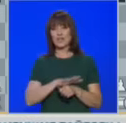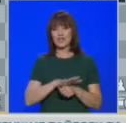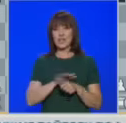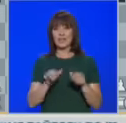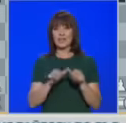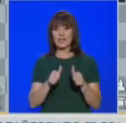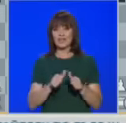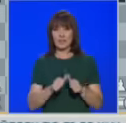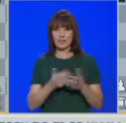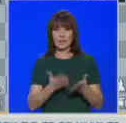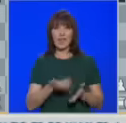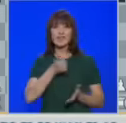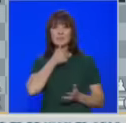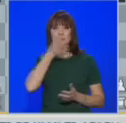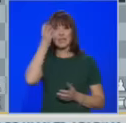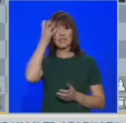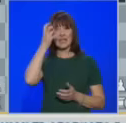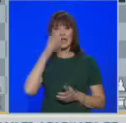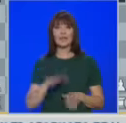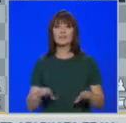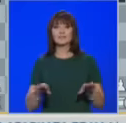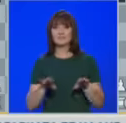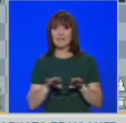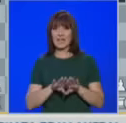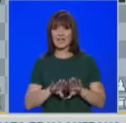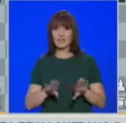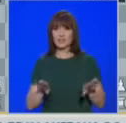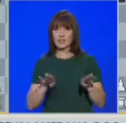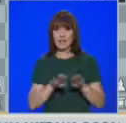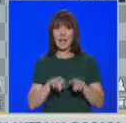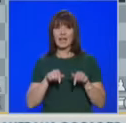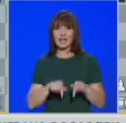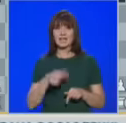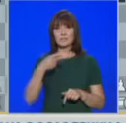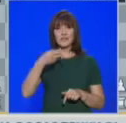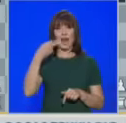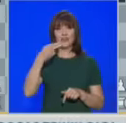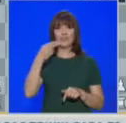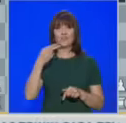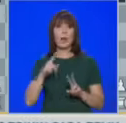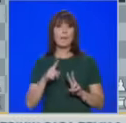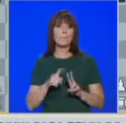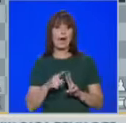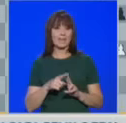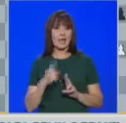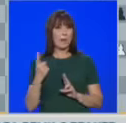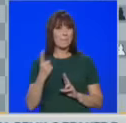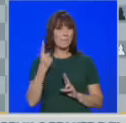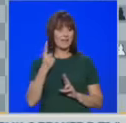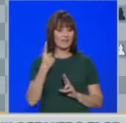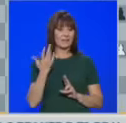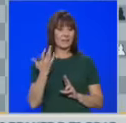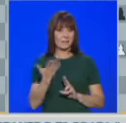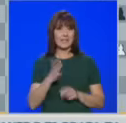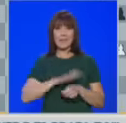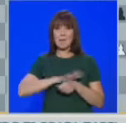партии по класически шахмат в събота и неделя завършиха с ремита и по регламент в днешния се проведоха две партии по ускорен шах. В първата партия за деня, в която Салимова